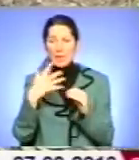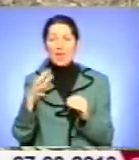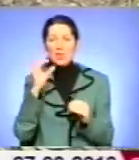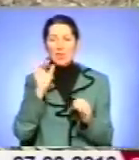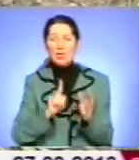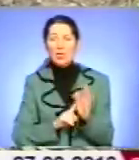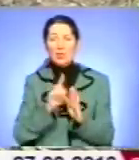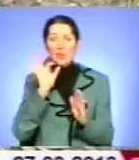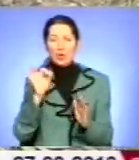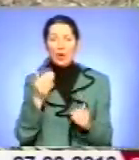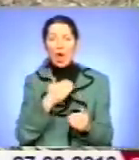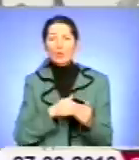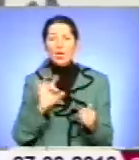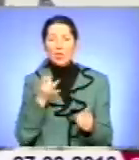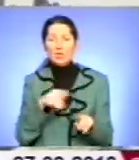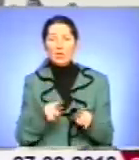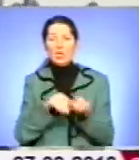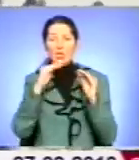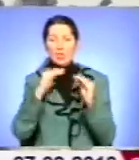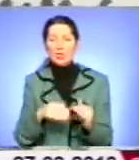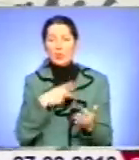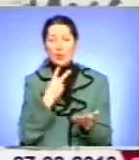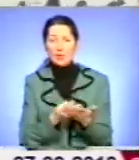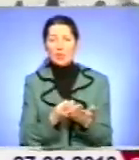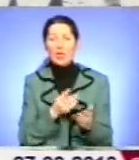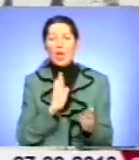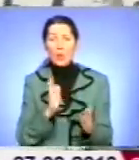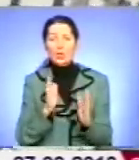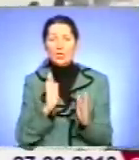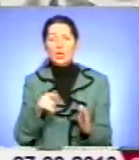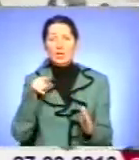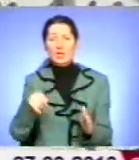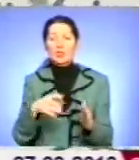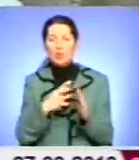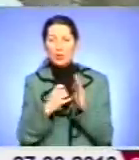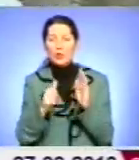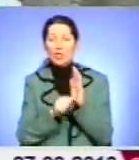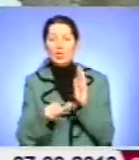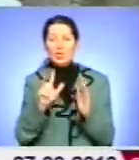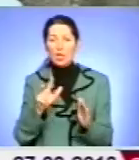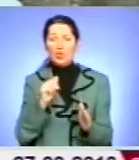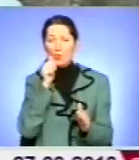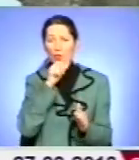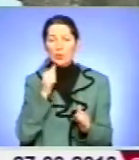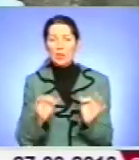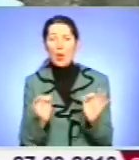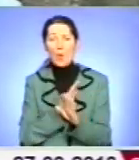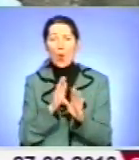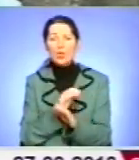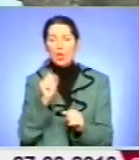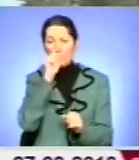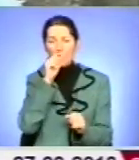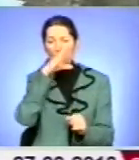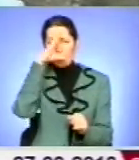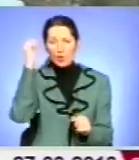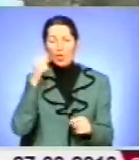температурні показники у ці числа березня були лише у 1963 році. Погода із морозом уночі і